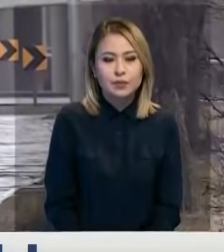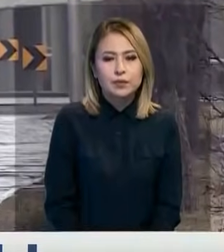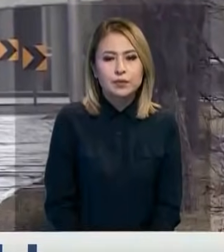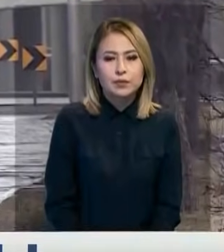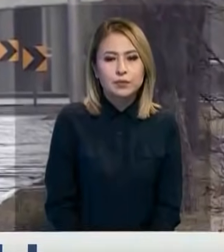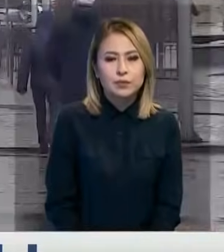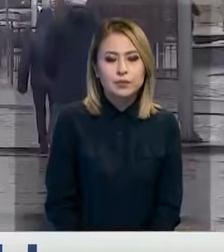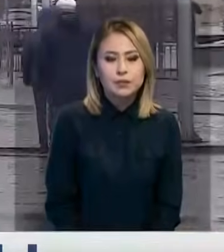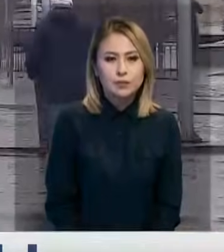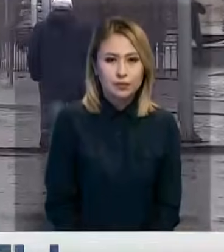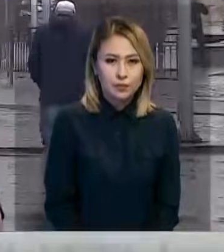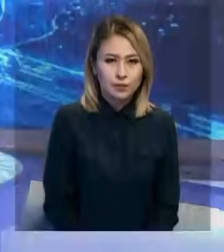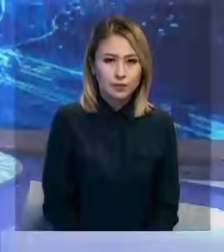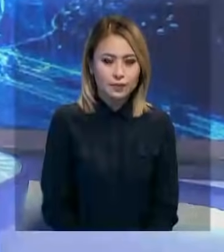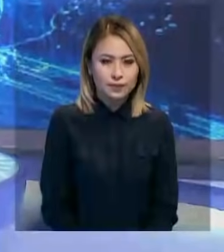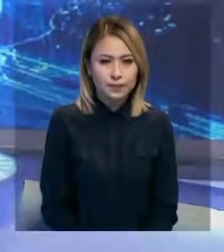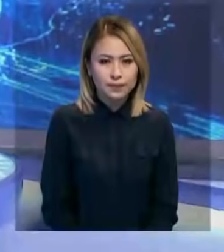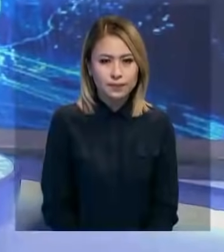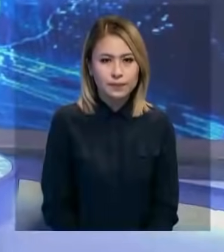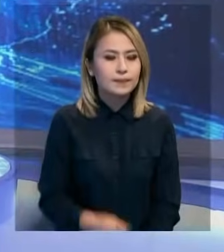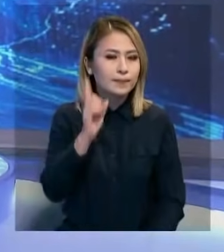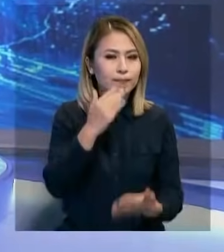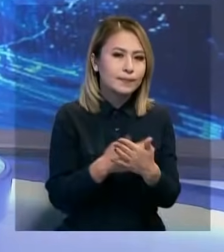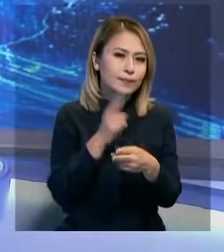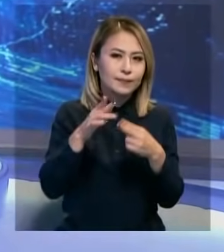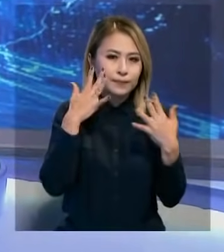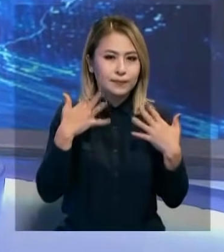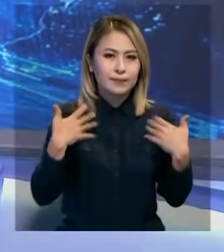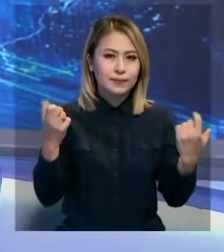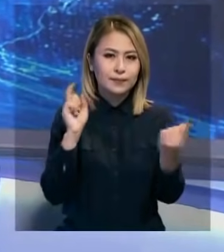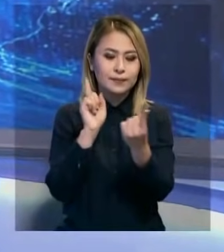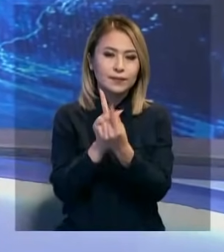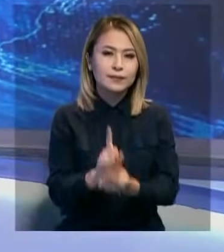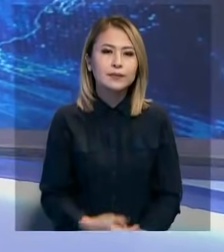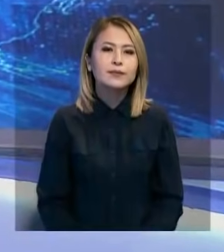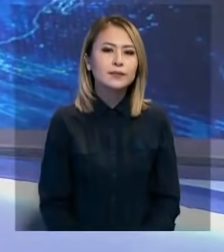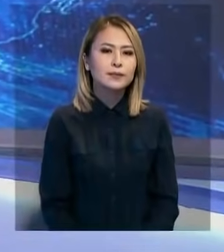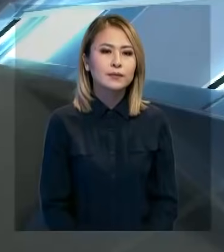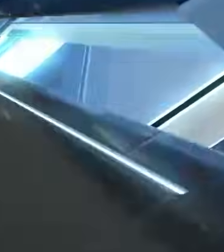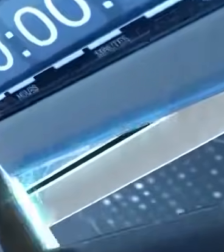Әзірге айтарымыз осы, аман сау болыңыздар.